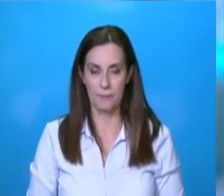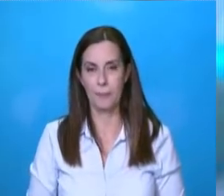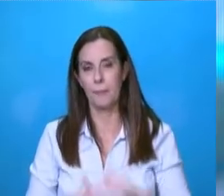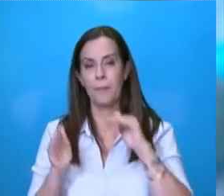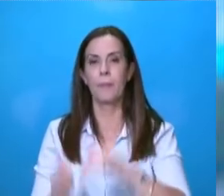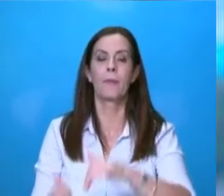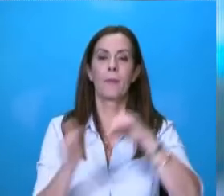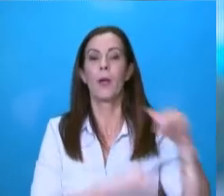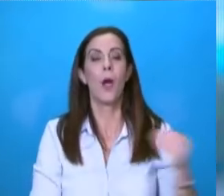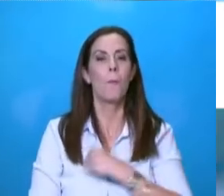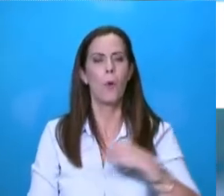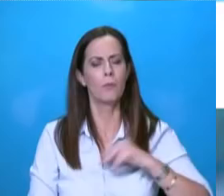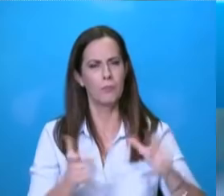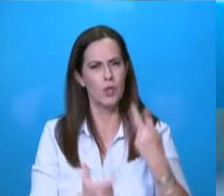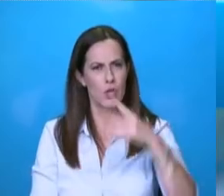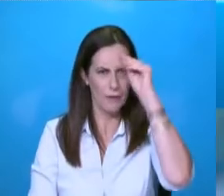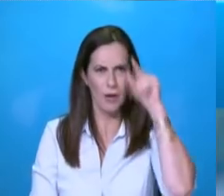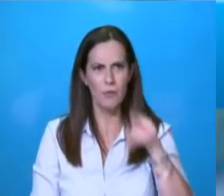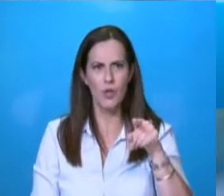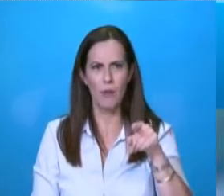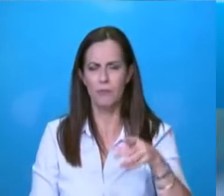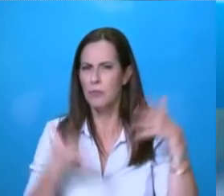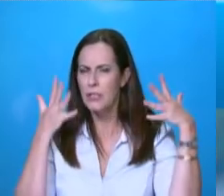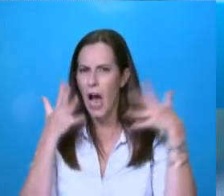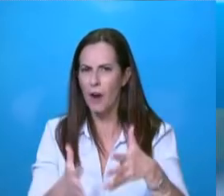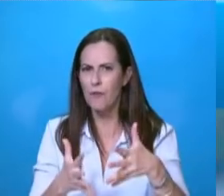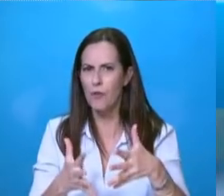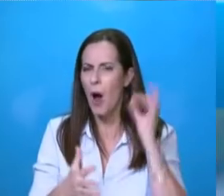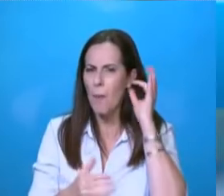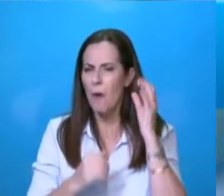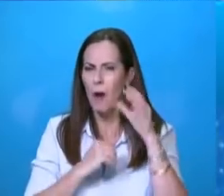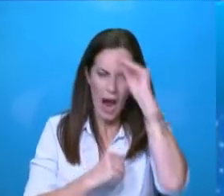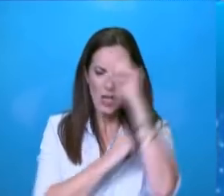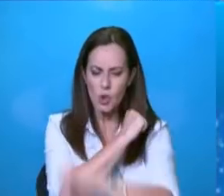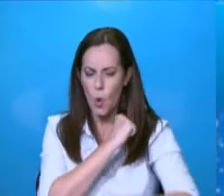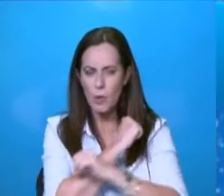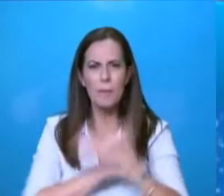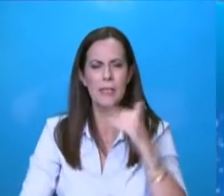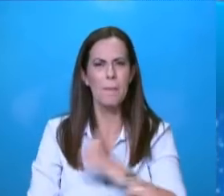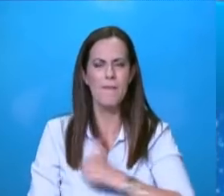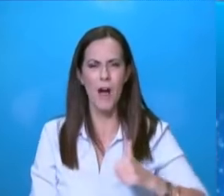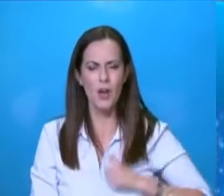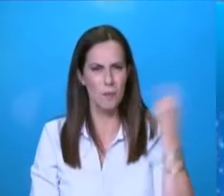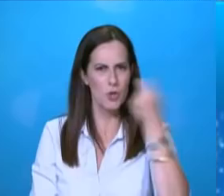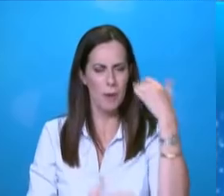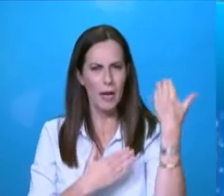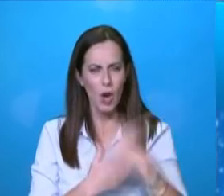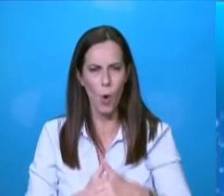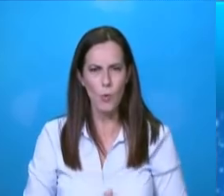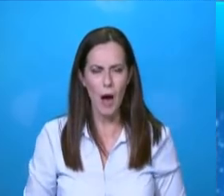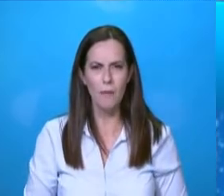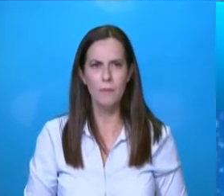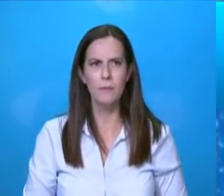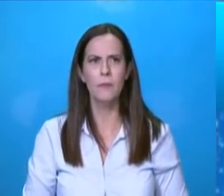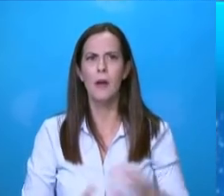בפולין נעצרו היום שני גברים בחשד שהם אלו שתקפו באלימות את הסטודנטים הישראלים בוורשה בשבת האחרונה.